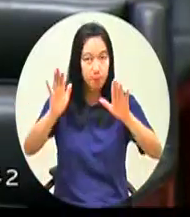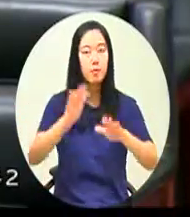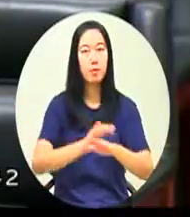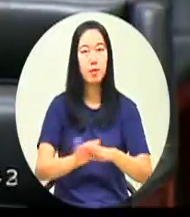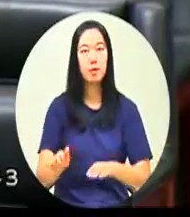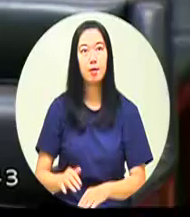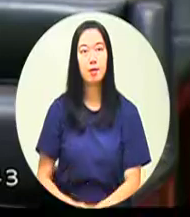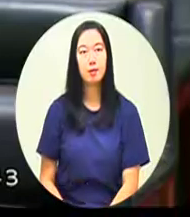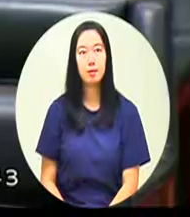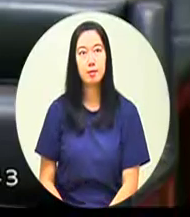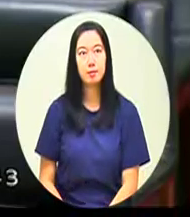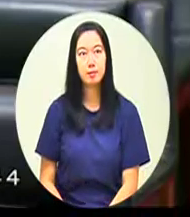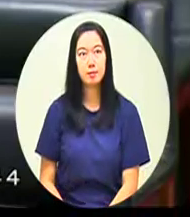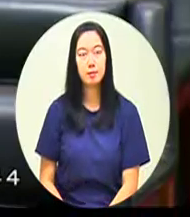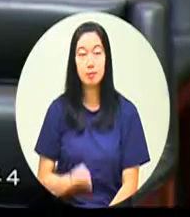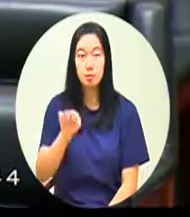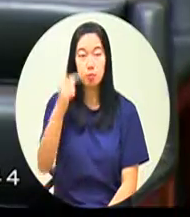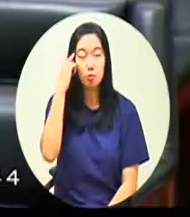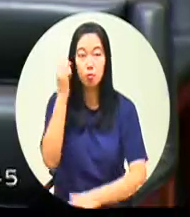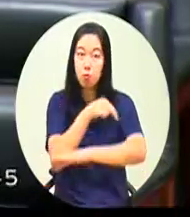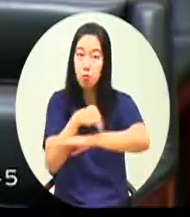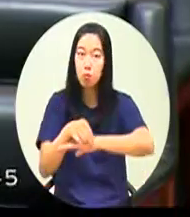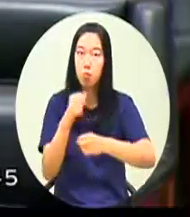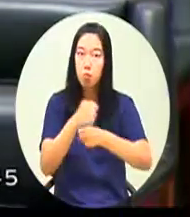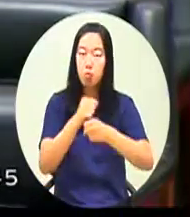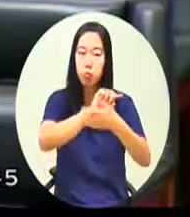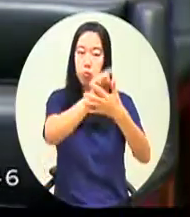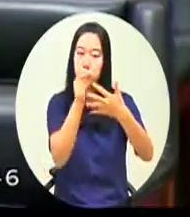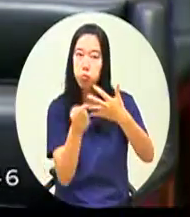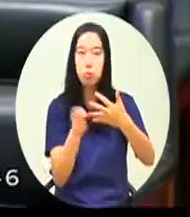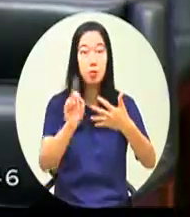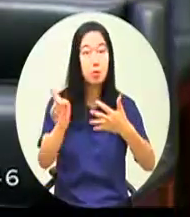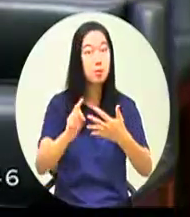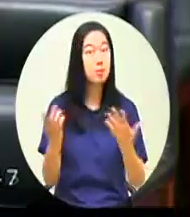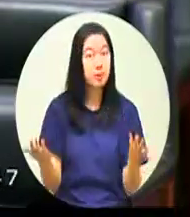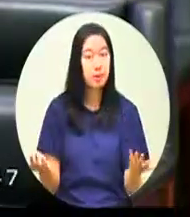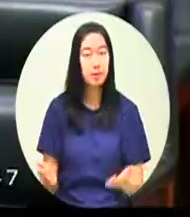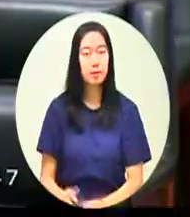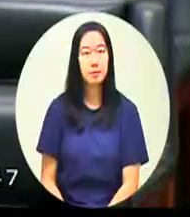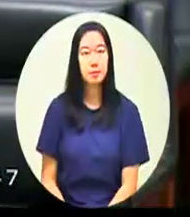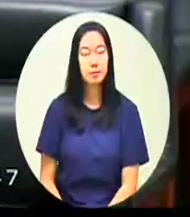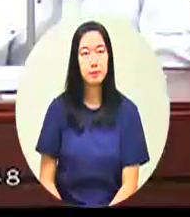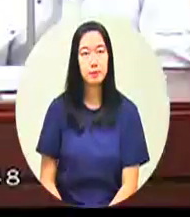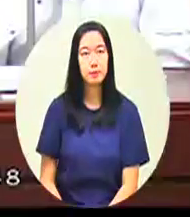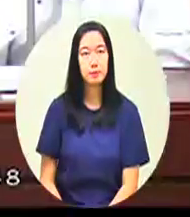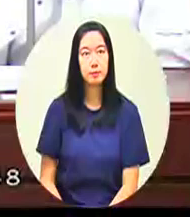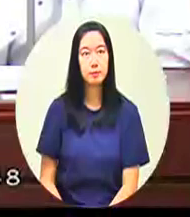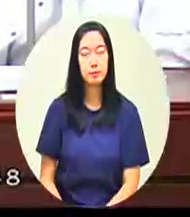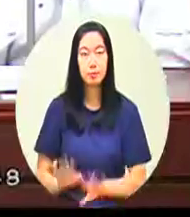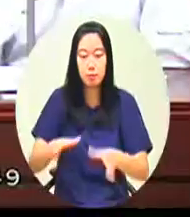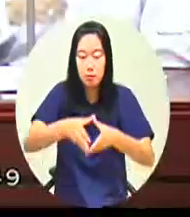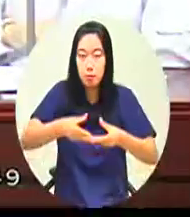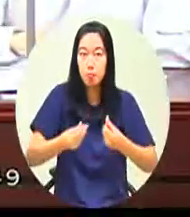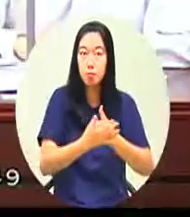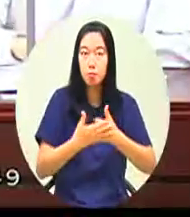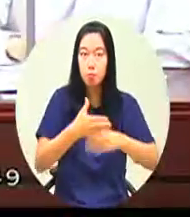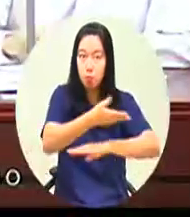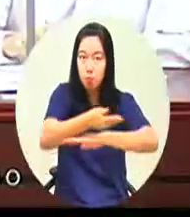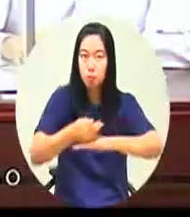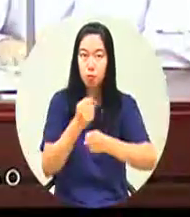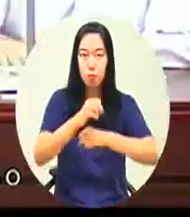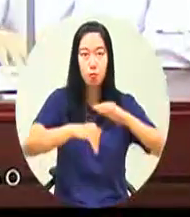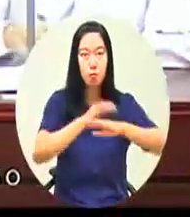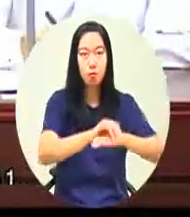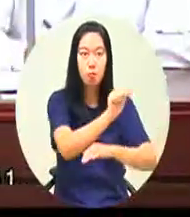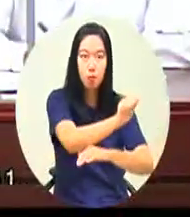地主房处，咱怎安怎咧规划到啥物程度？请来局长。 根据阮报告吼，即摆点尾溪目前，阮已经完成 A 加 B 自